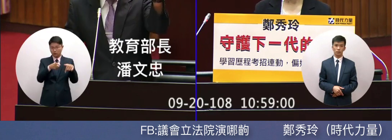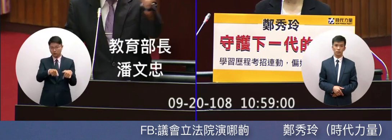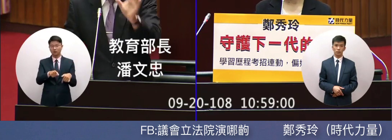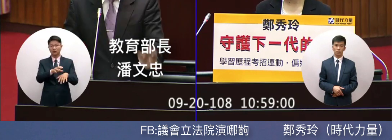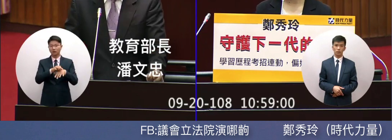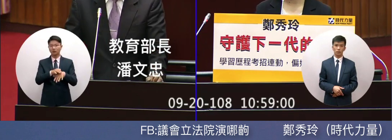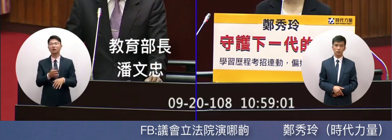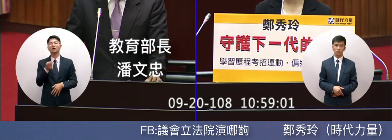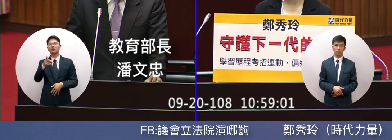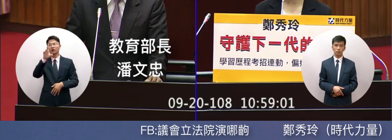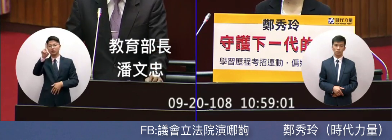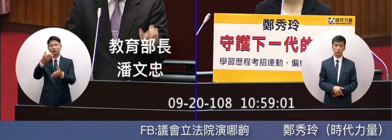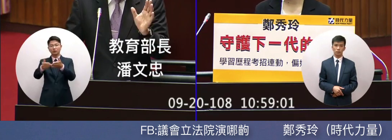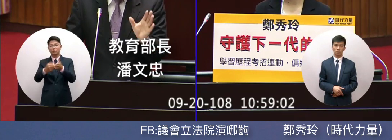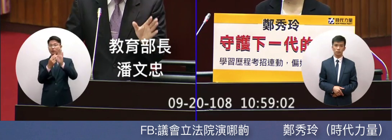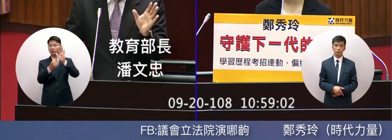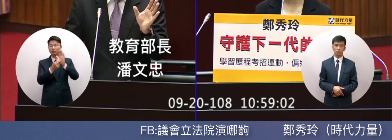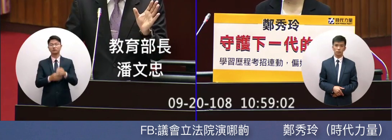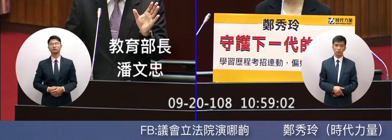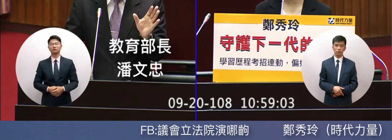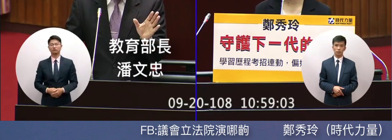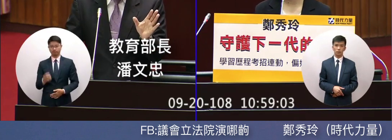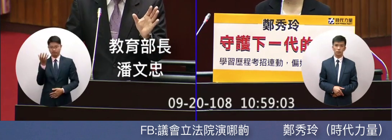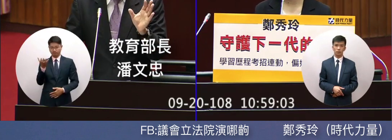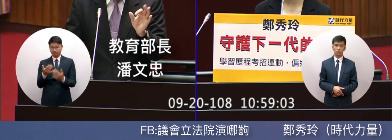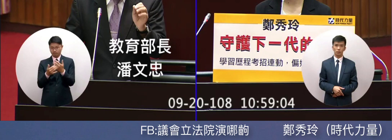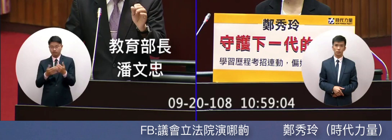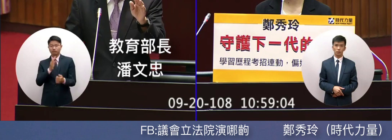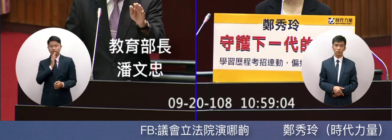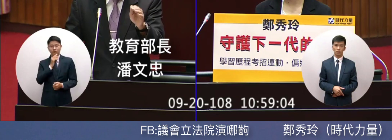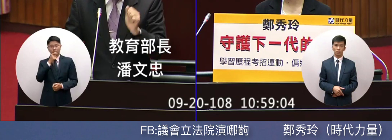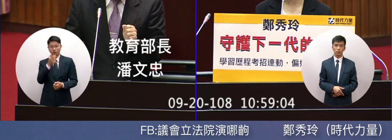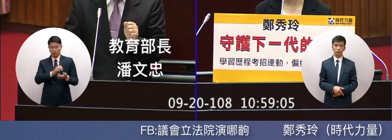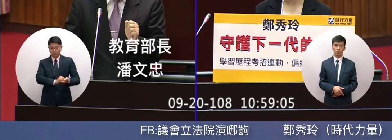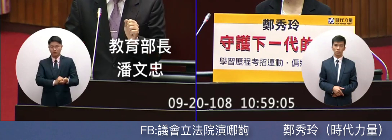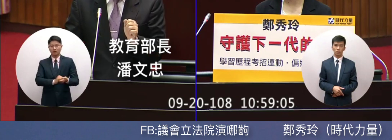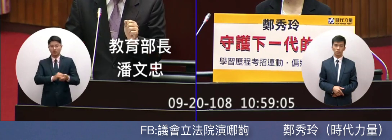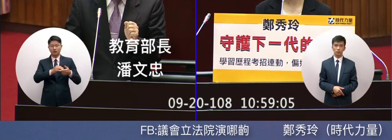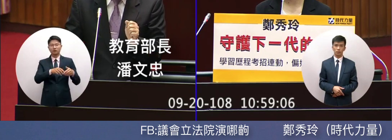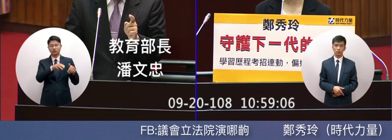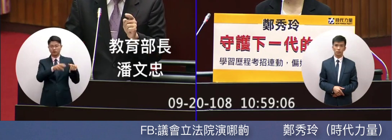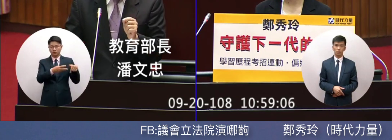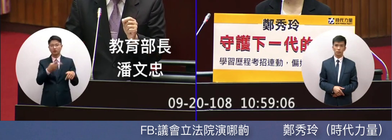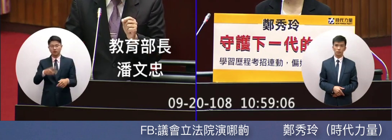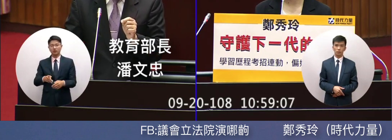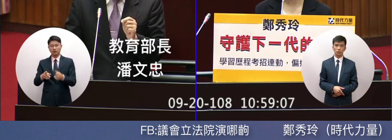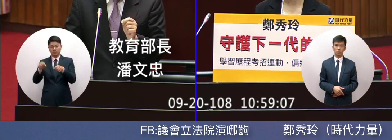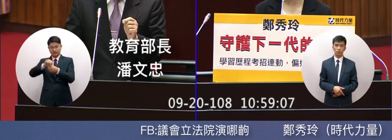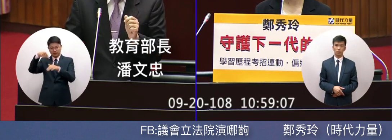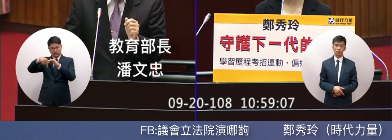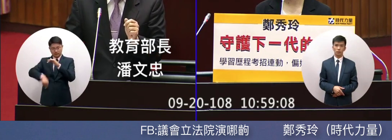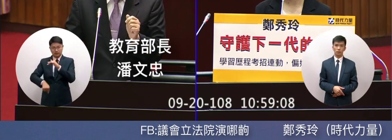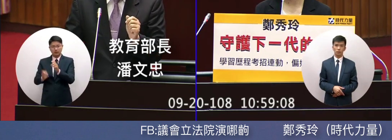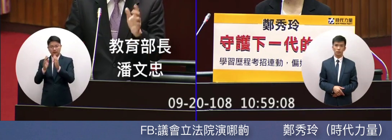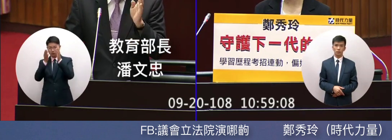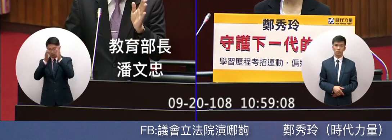员可以刚才有一张图的比例就可以知道，多数还是在固定必修跟这个加深加广的选修，属于多元选